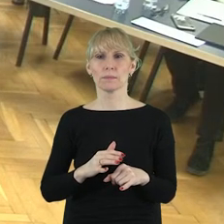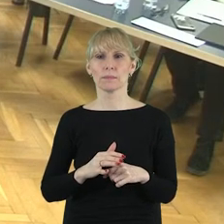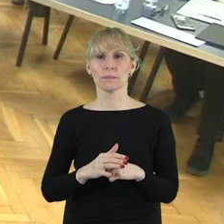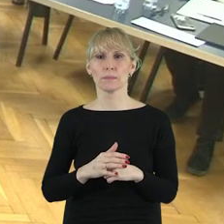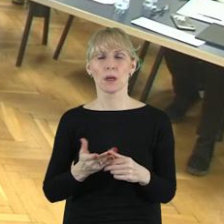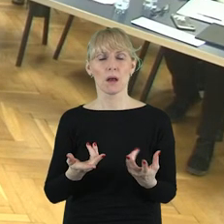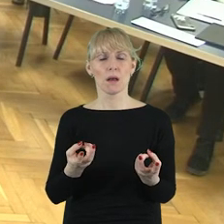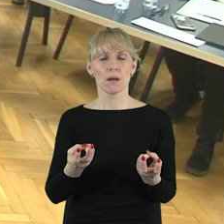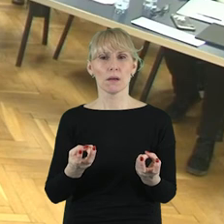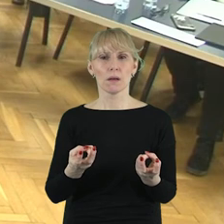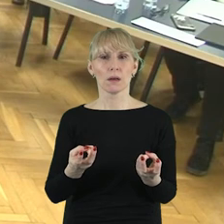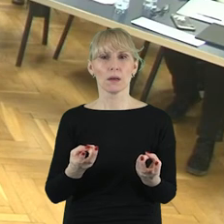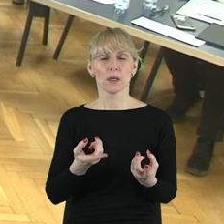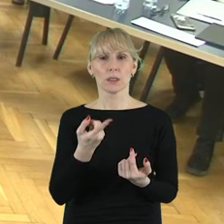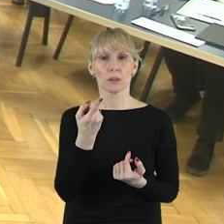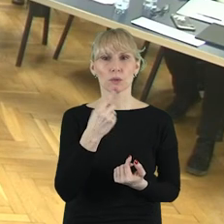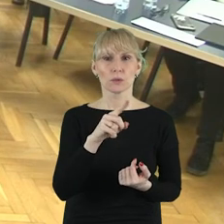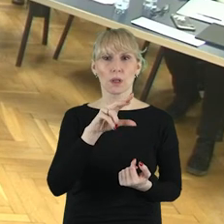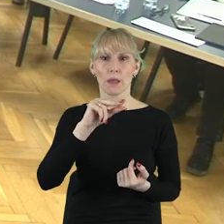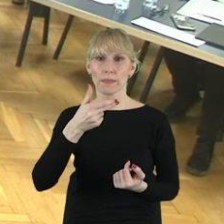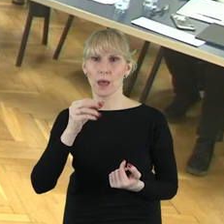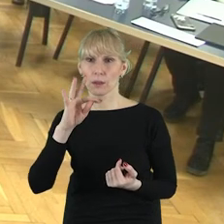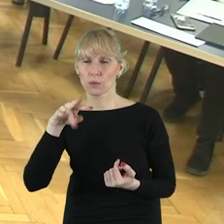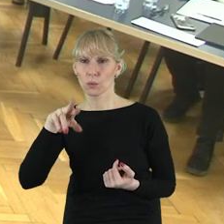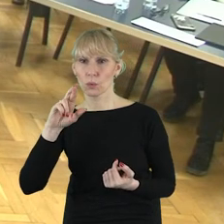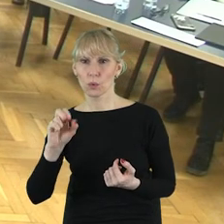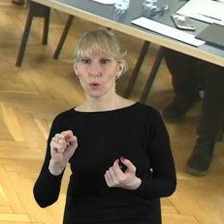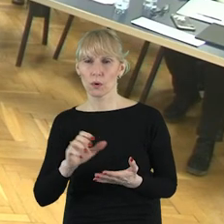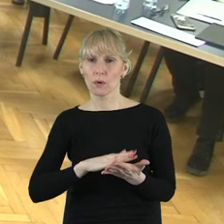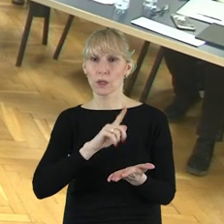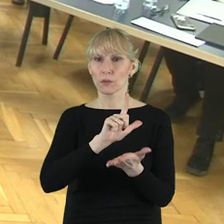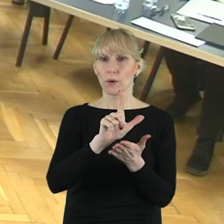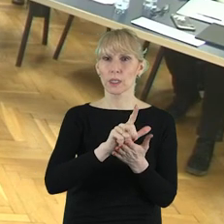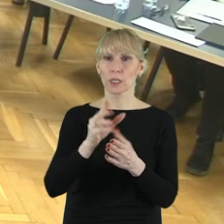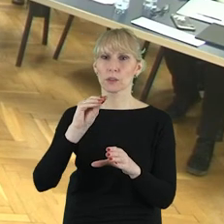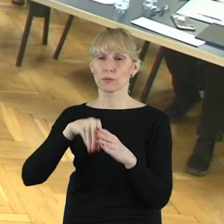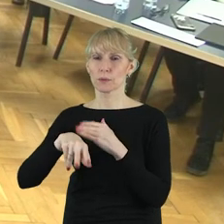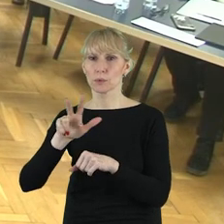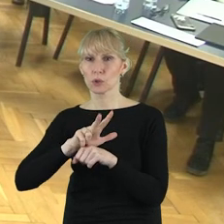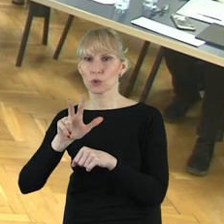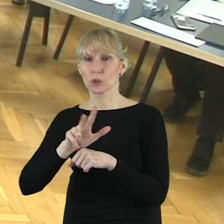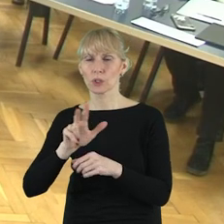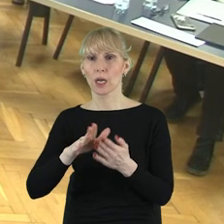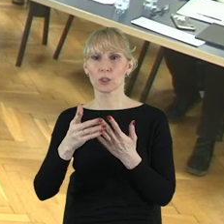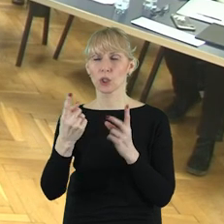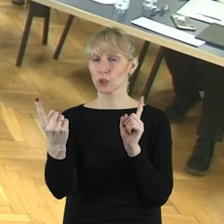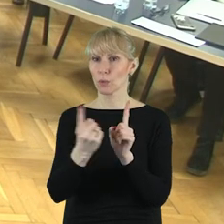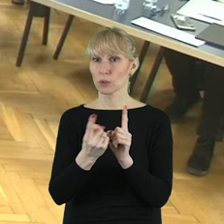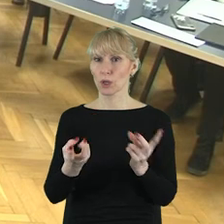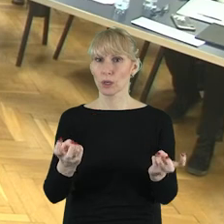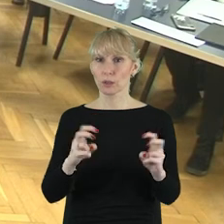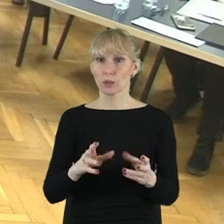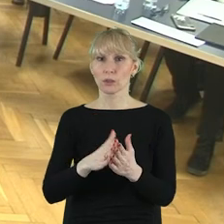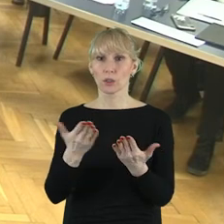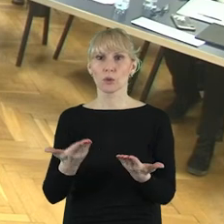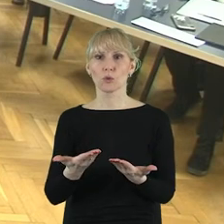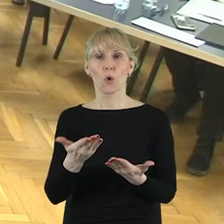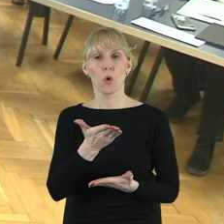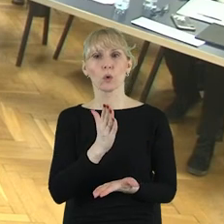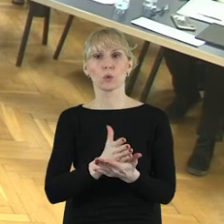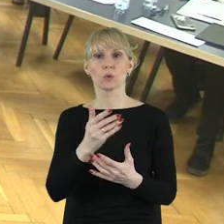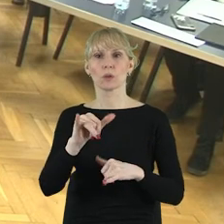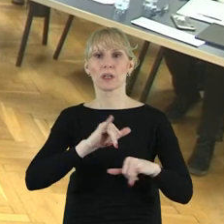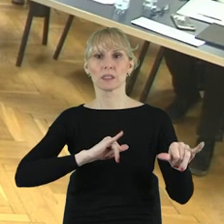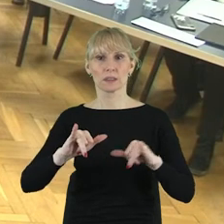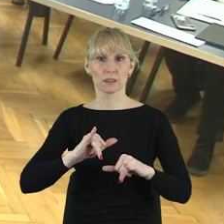Wobec powyższego w LGD Natura 12 z 13 osób uczestniczących w spotkaniu założycielskim objęło funkcję